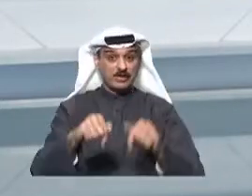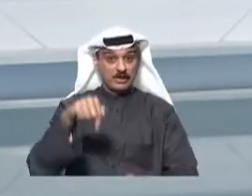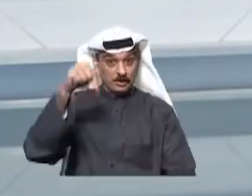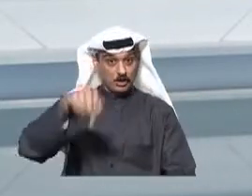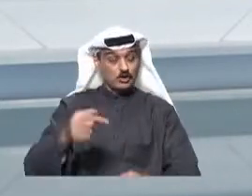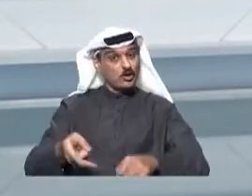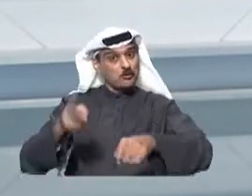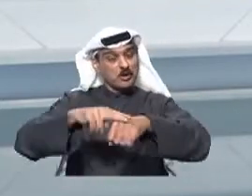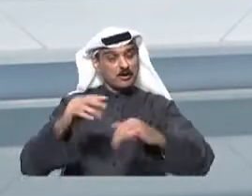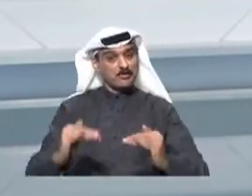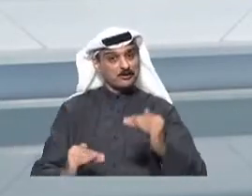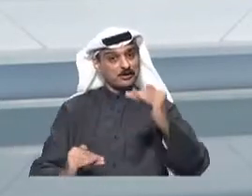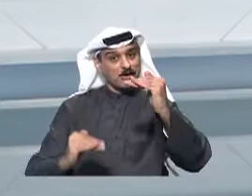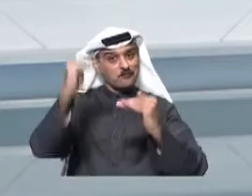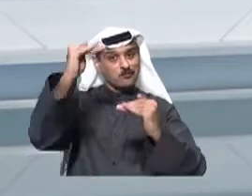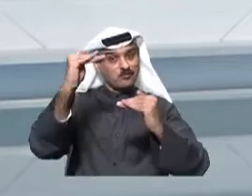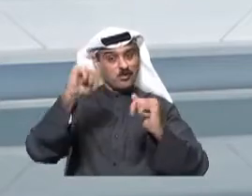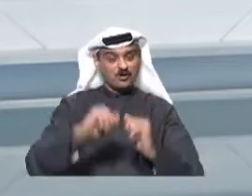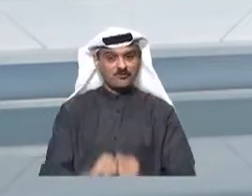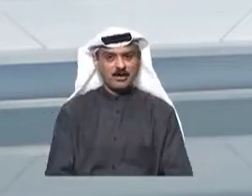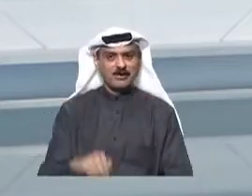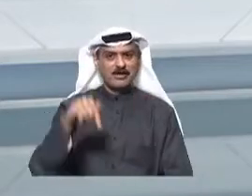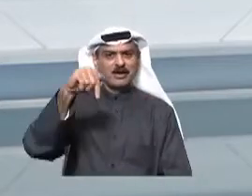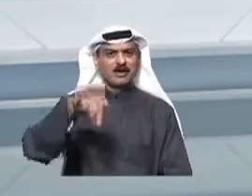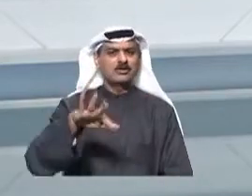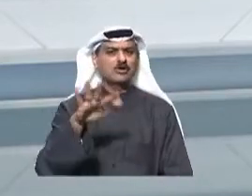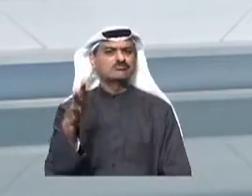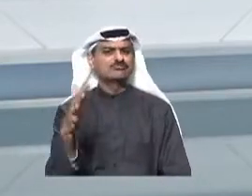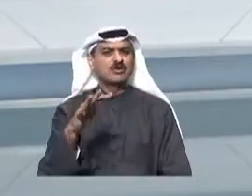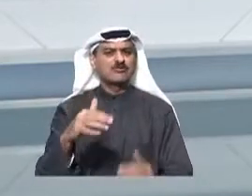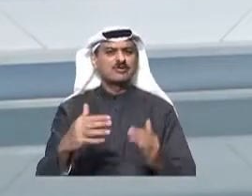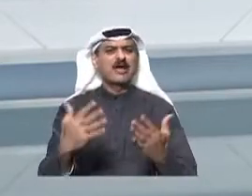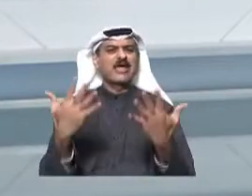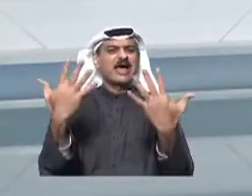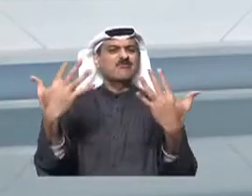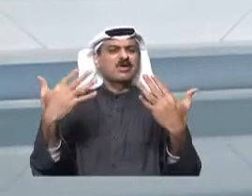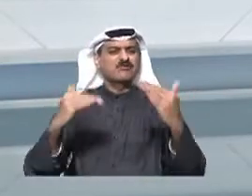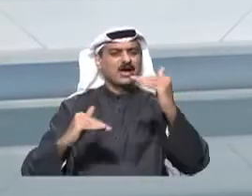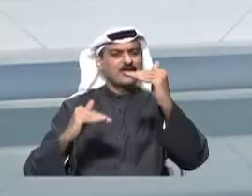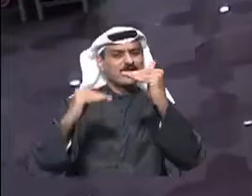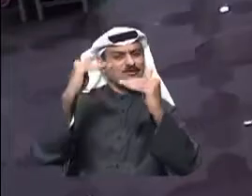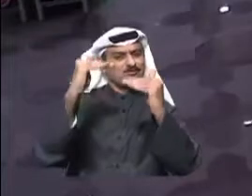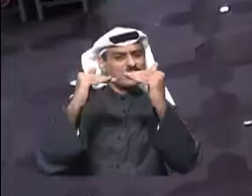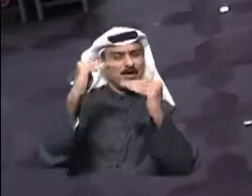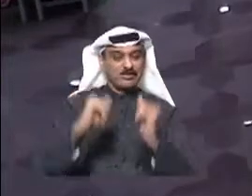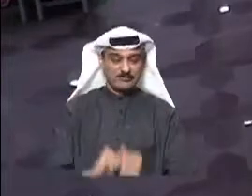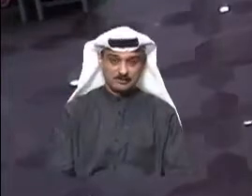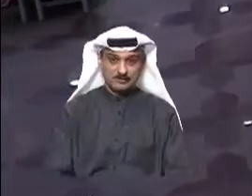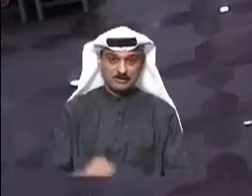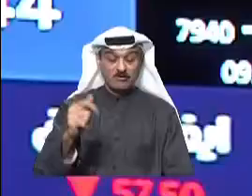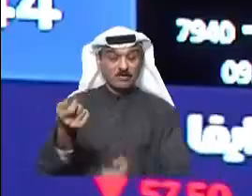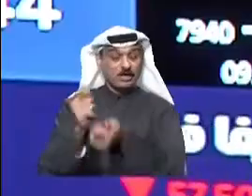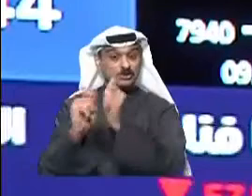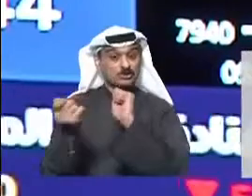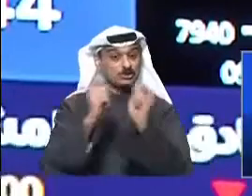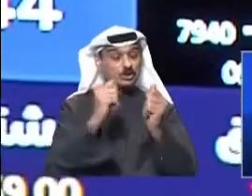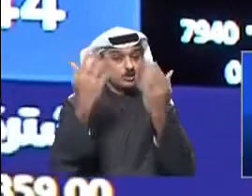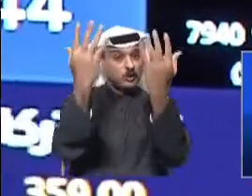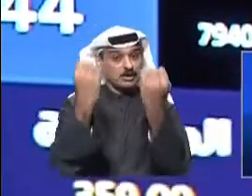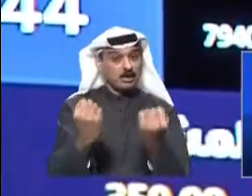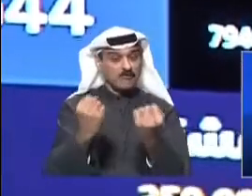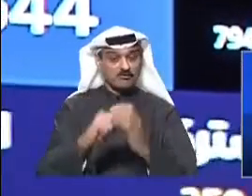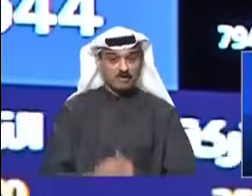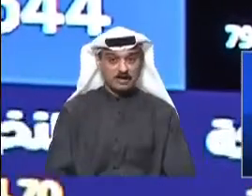المؤشرات الرئيسية في السوق تحقيق بعض المكاسب وإن كانت طفيفة رغم تراجع قيمة التداولات.